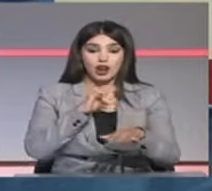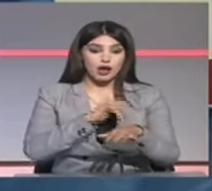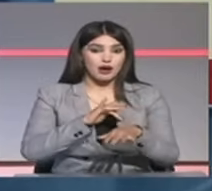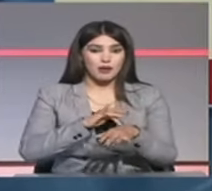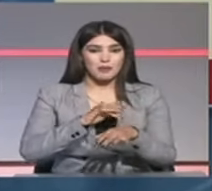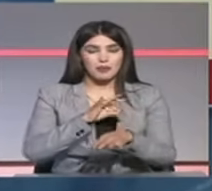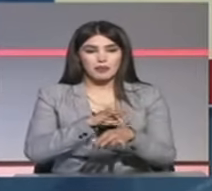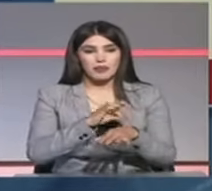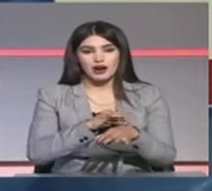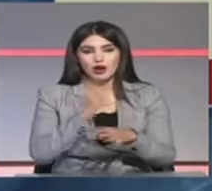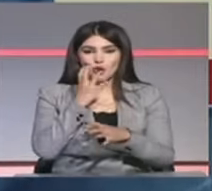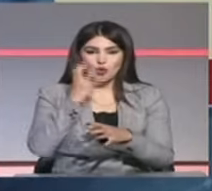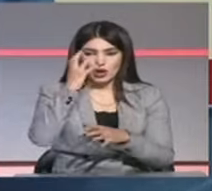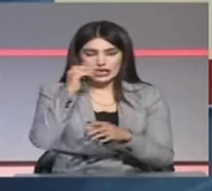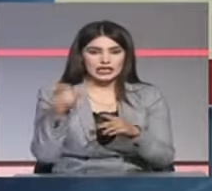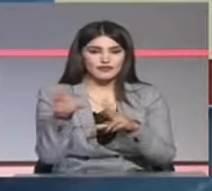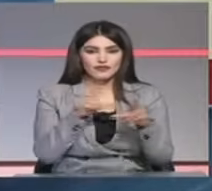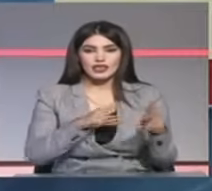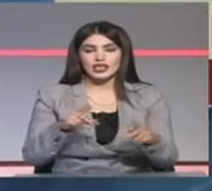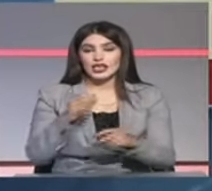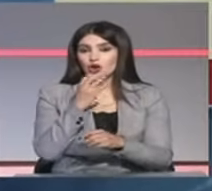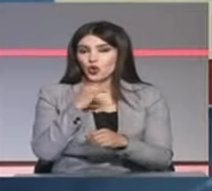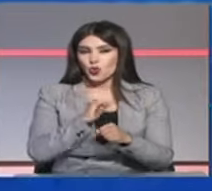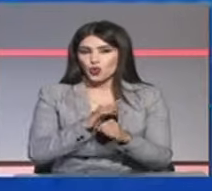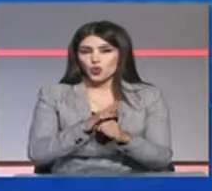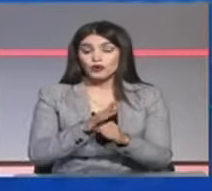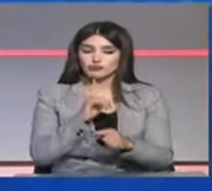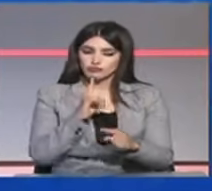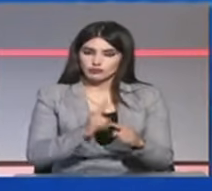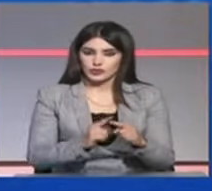لاعراض فيروس كونه